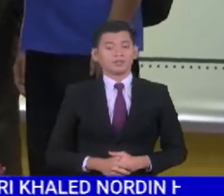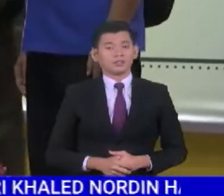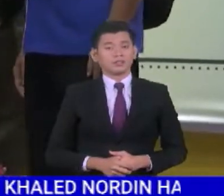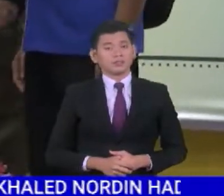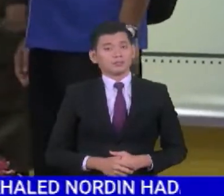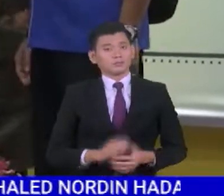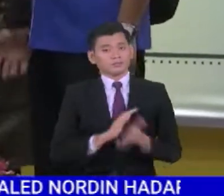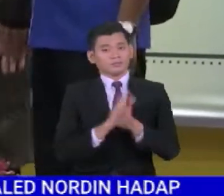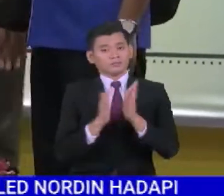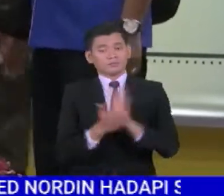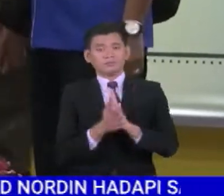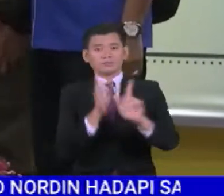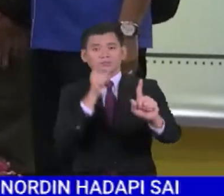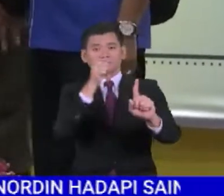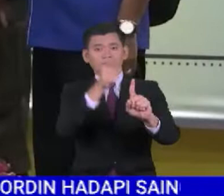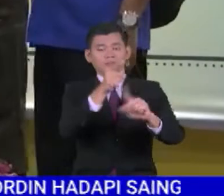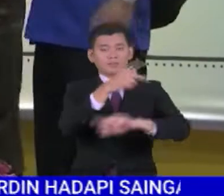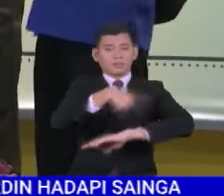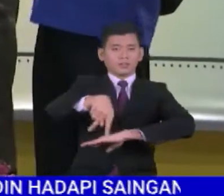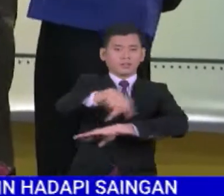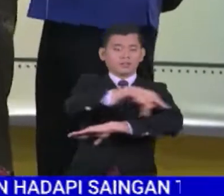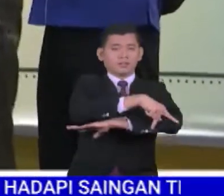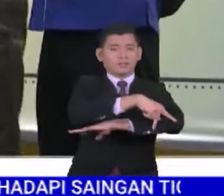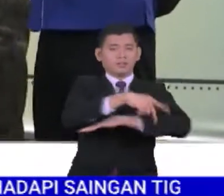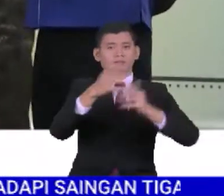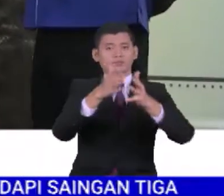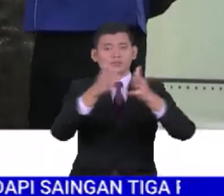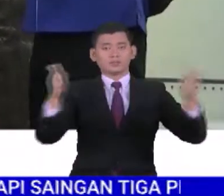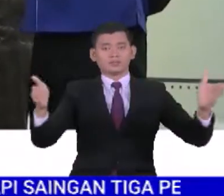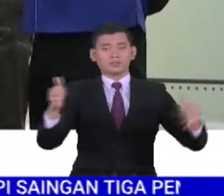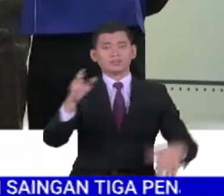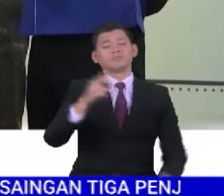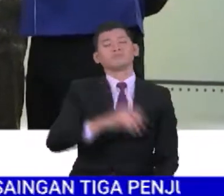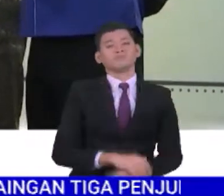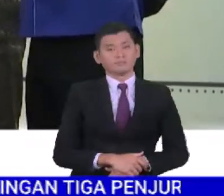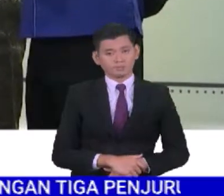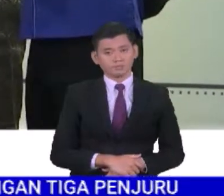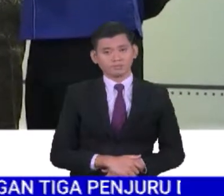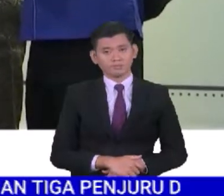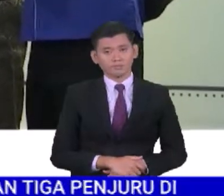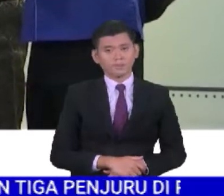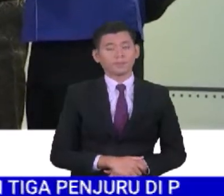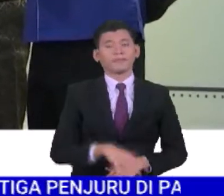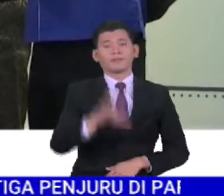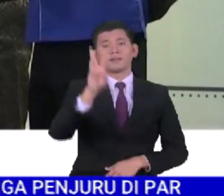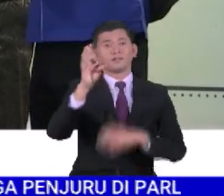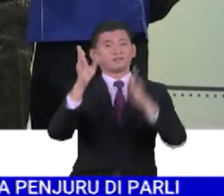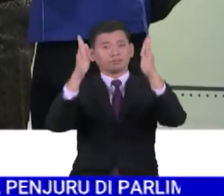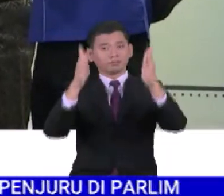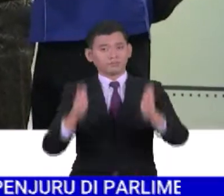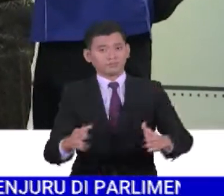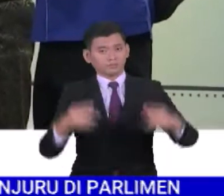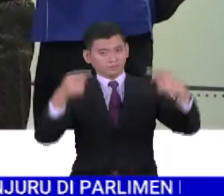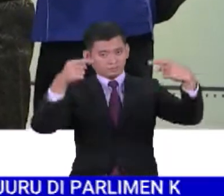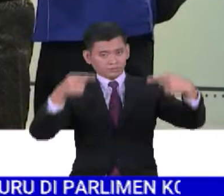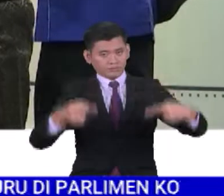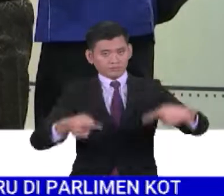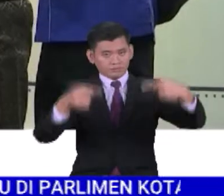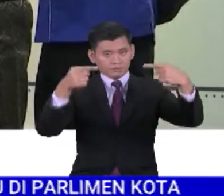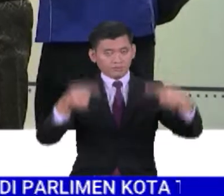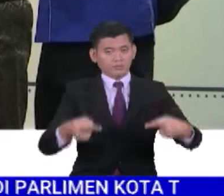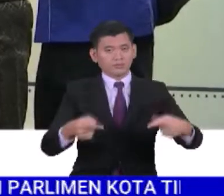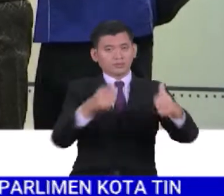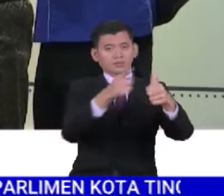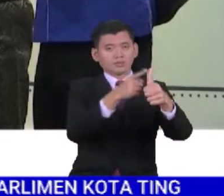Antara yang menjadi tumpuan di Parlimen Padang Besar ialah kerusi DUN N01 titik tinggi apabila 6 calon bersaing di DUN tersebut